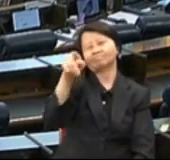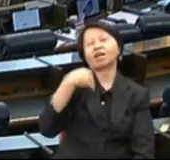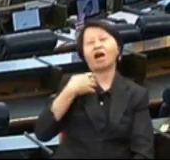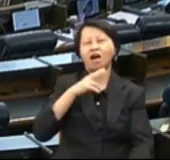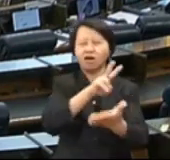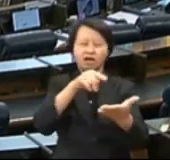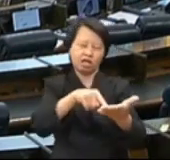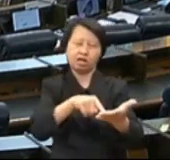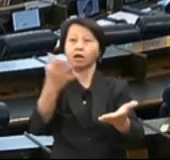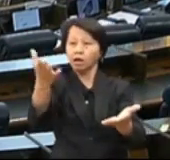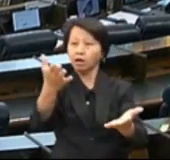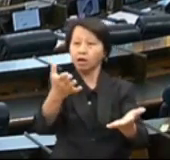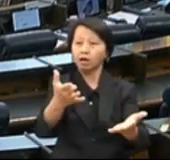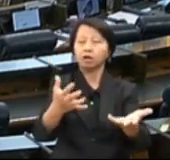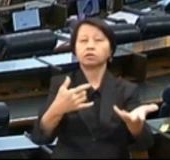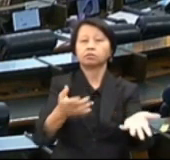pura-pura